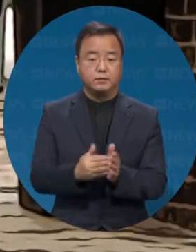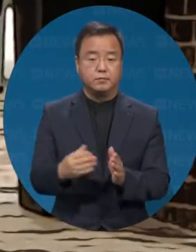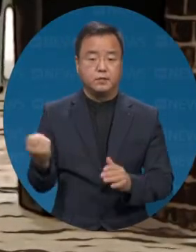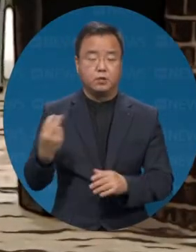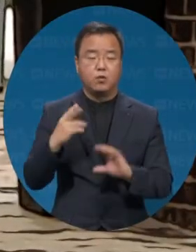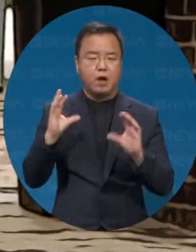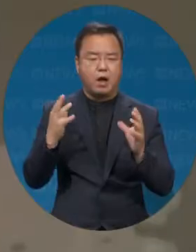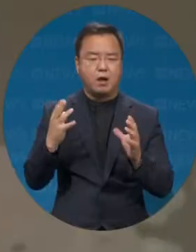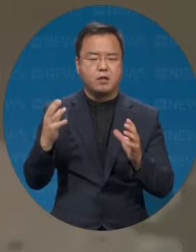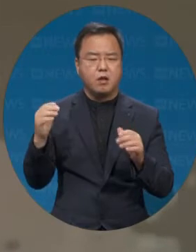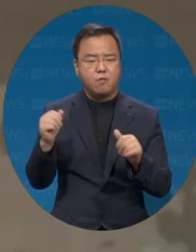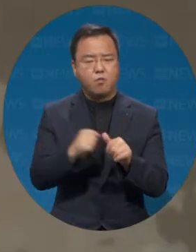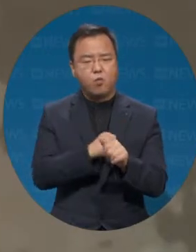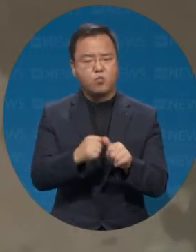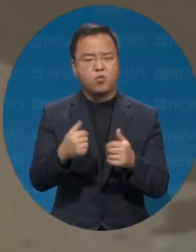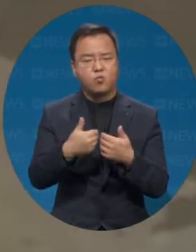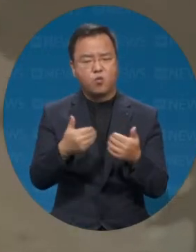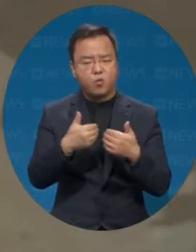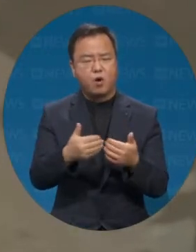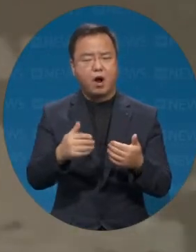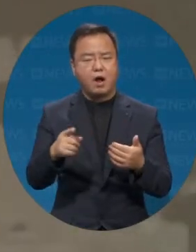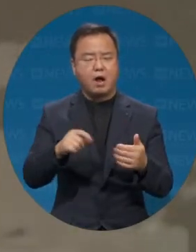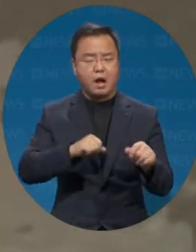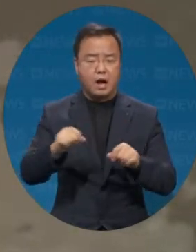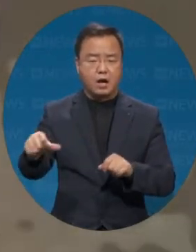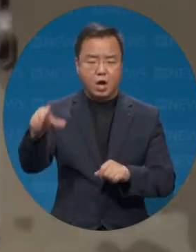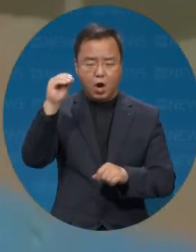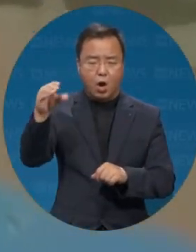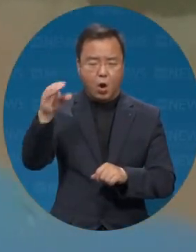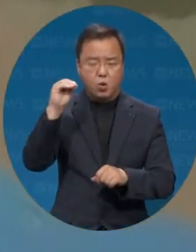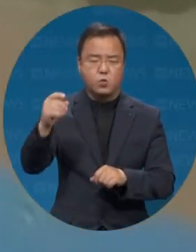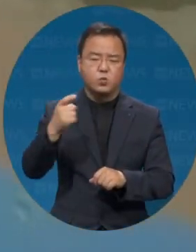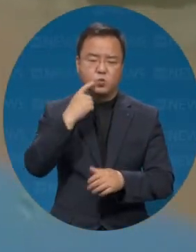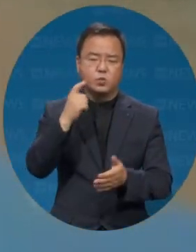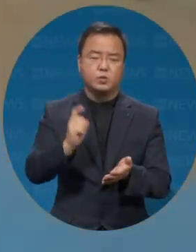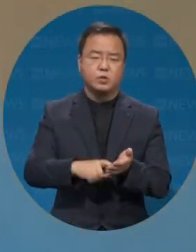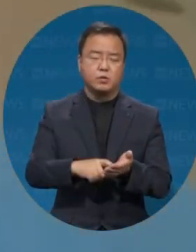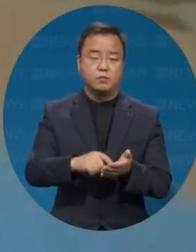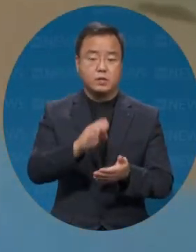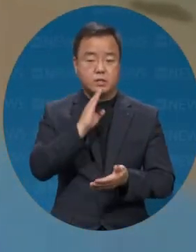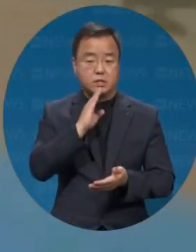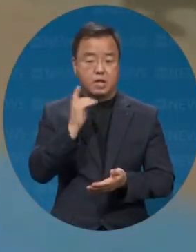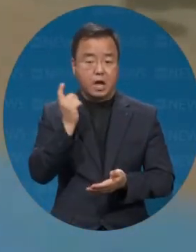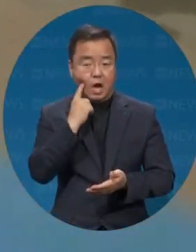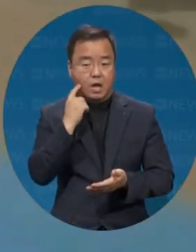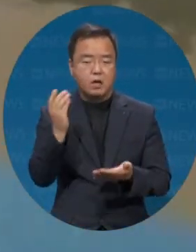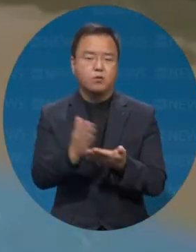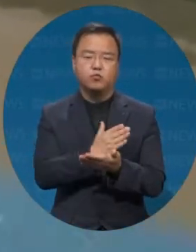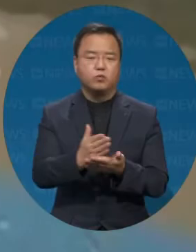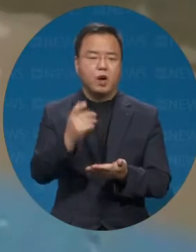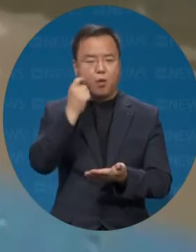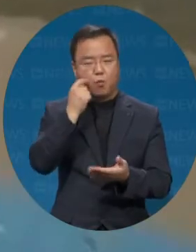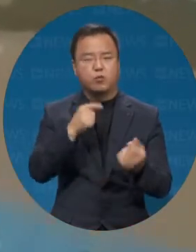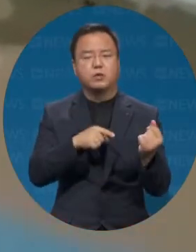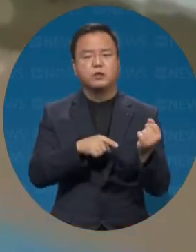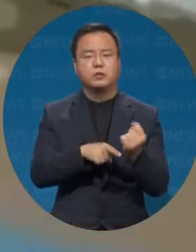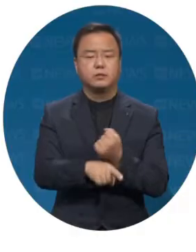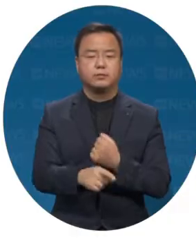아이들은 폭력적인 언어와 공격적인 행동을 쉽게 모방하며 가상과 실제를 구분하지 못할 때도 있기 때문입니다.